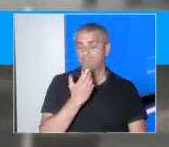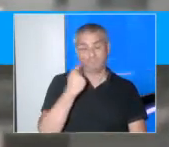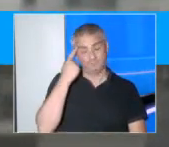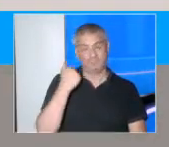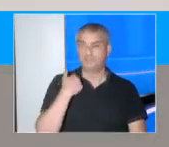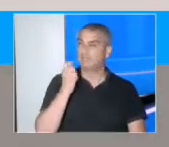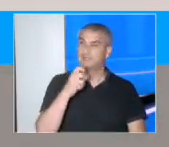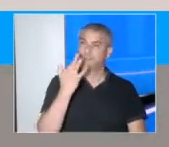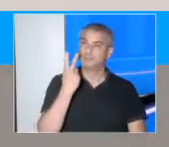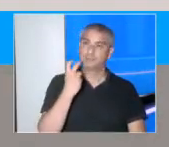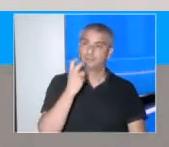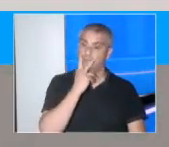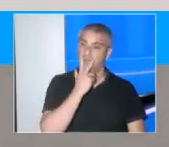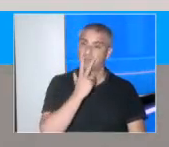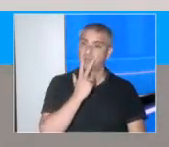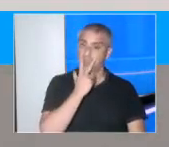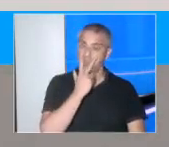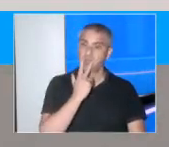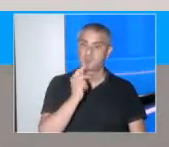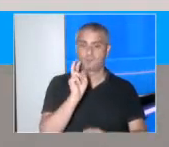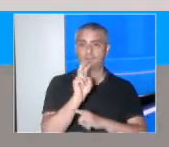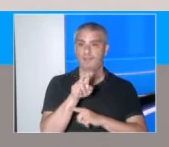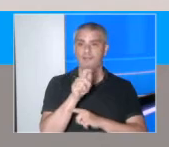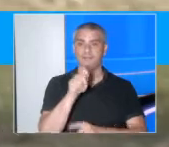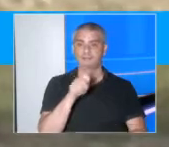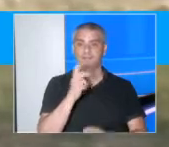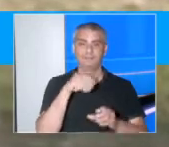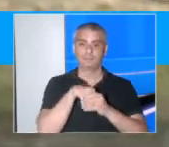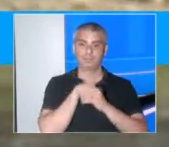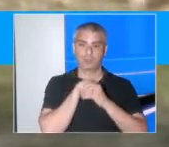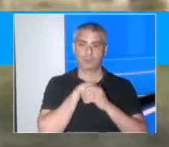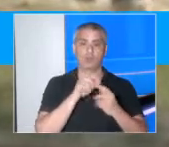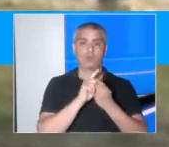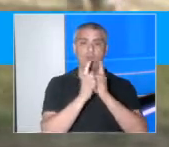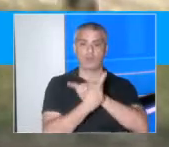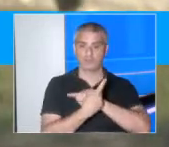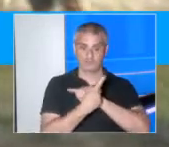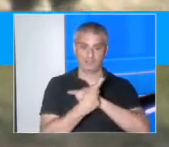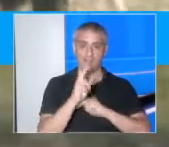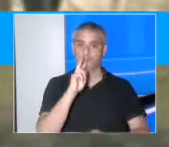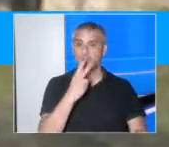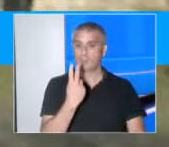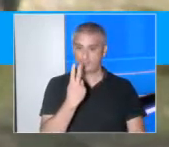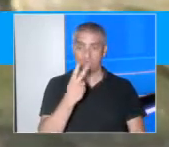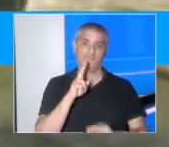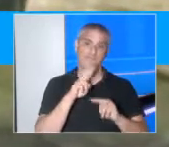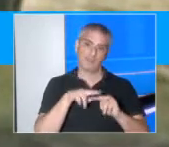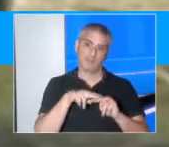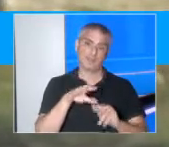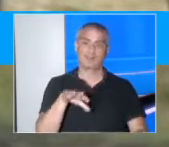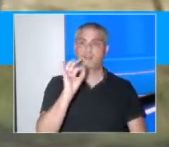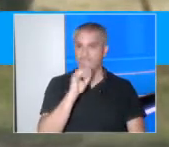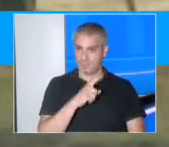בדעתי ה-20 אולי, הוא נכנס לכנסת במסגרת רוטציה למשך שנתיים, ולאחר מכן